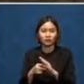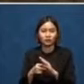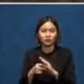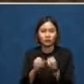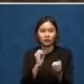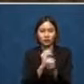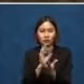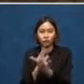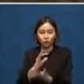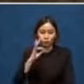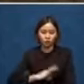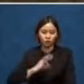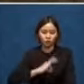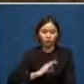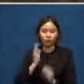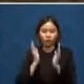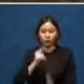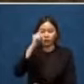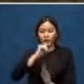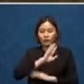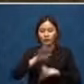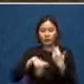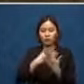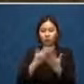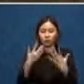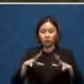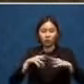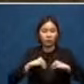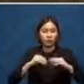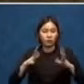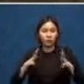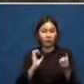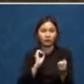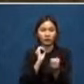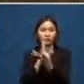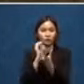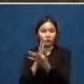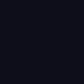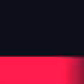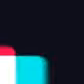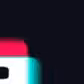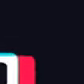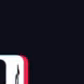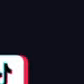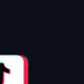บย่ำความรู้สึกของคนทั้งประเทศนะครับจนกระทั่งยอมรับไม่ได้แล้วกลายเป็นเรื่องใหญ่ที่เราไม่คาดคิด